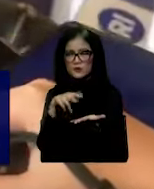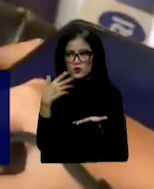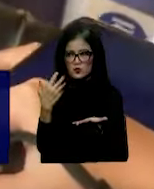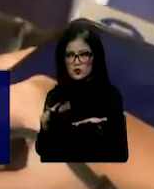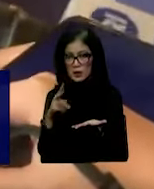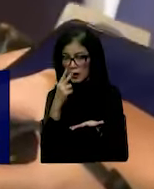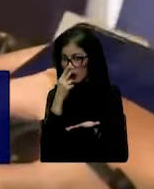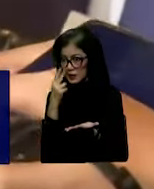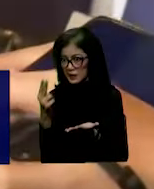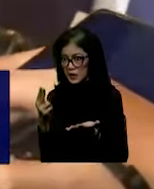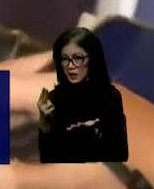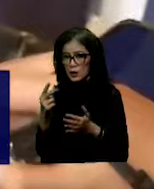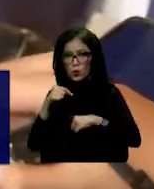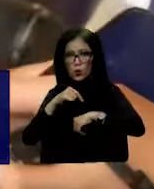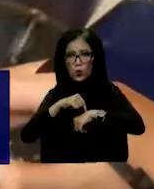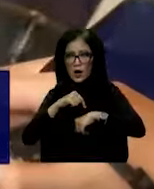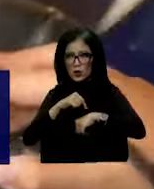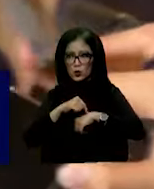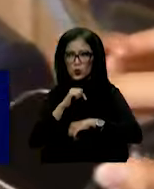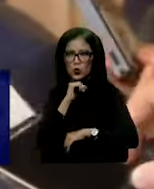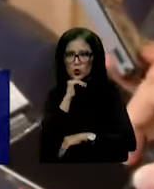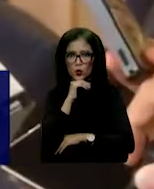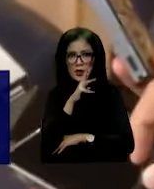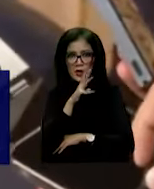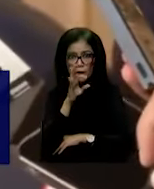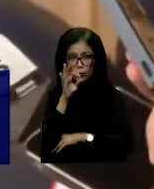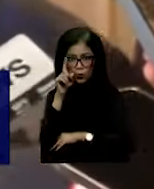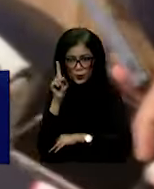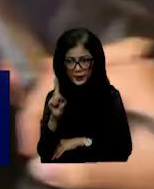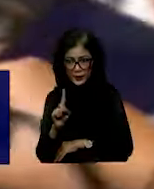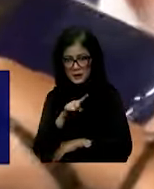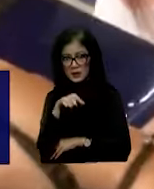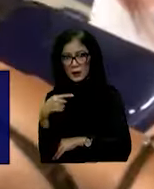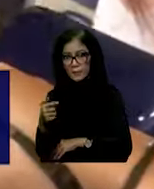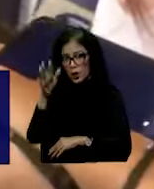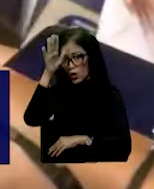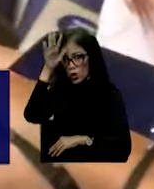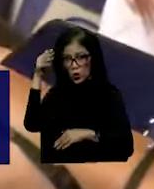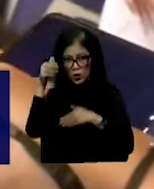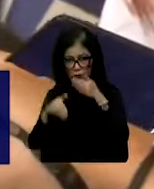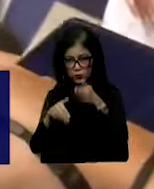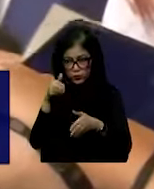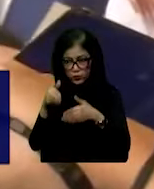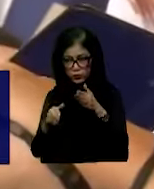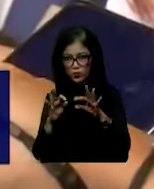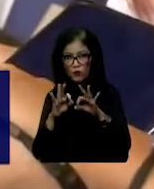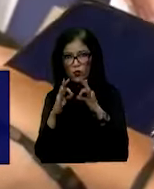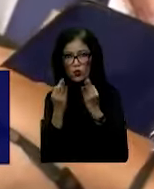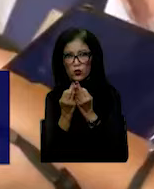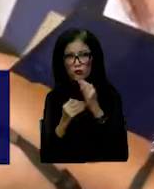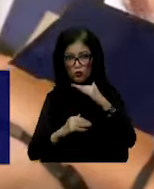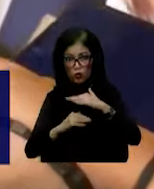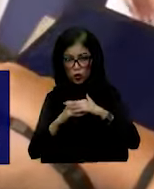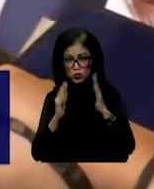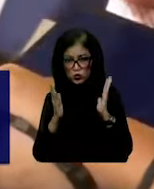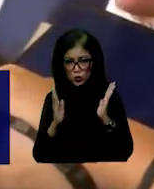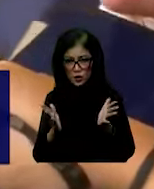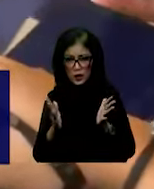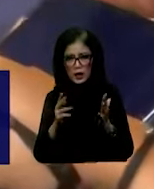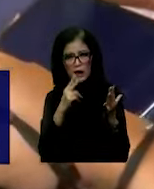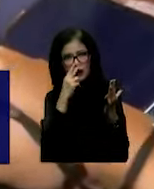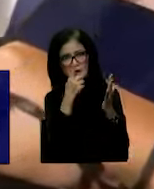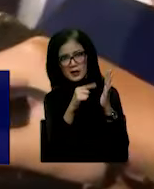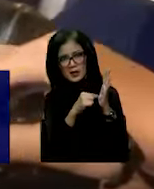30 menit tadi ee peserta rapat tidak memeni korum sehingga sesuai dengan aturan yang ada